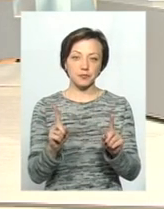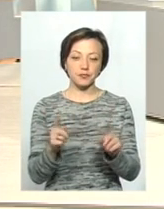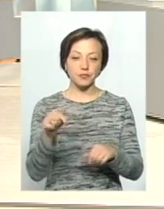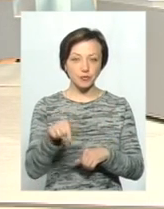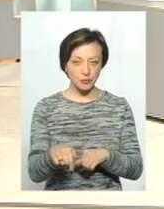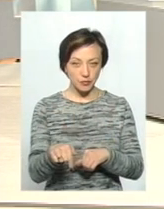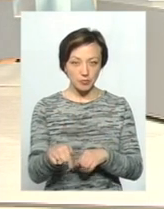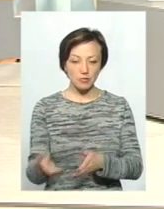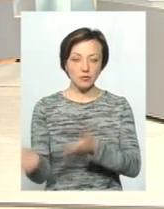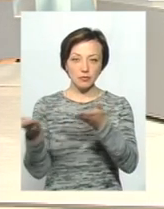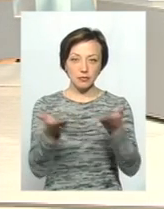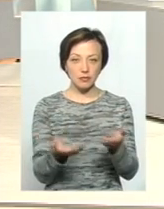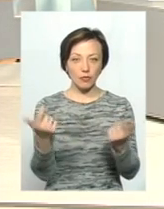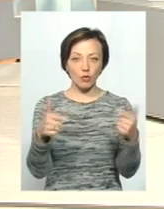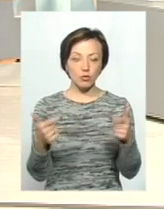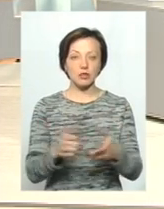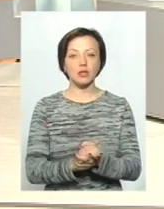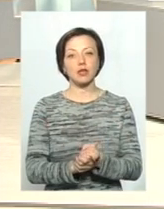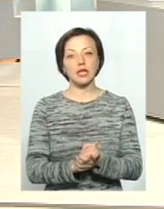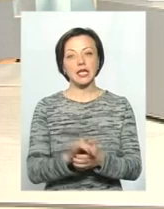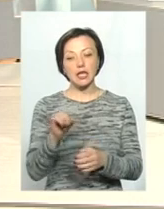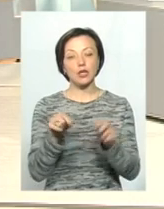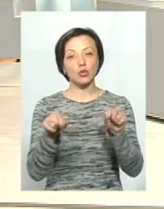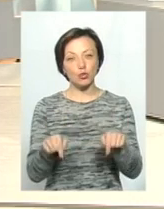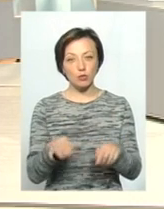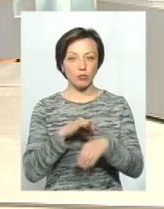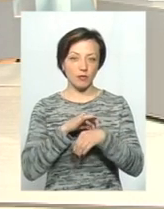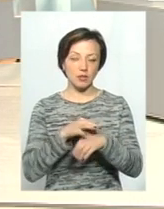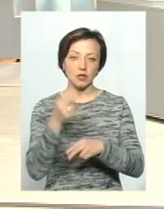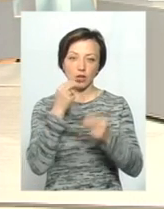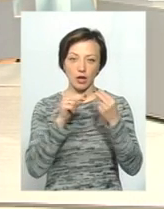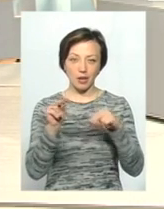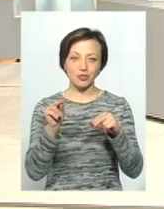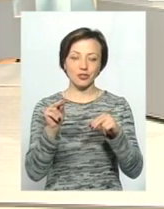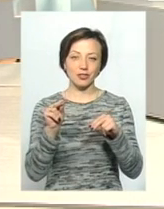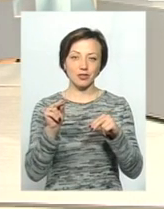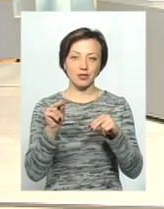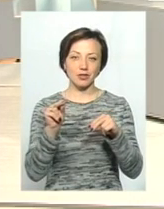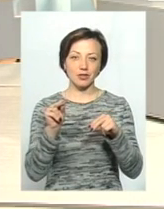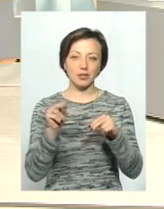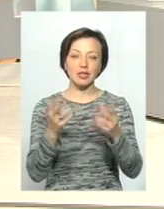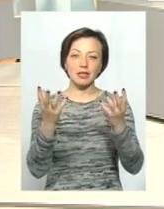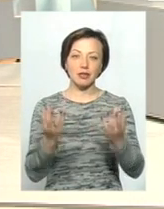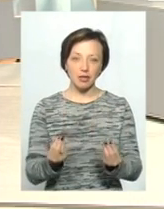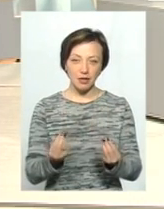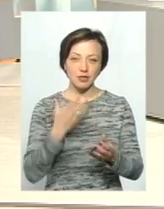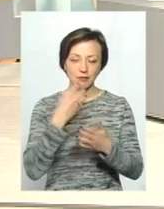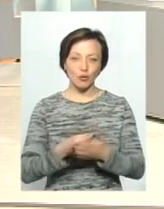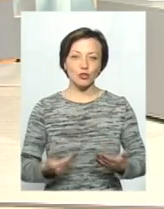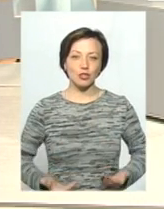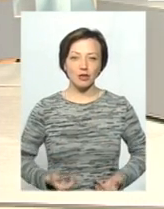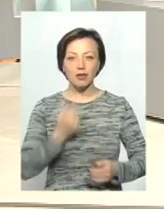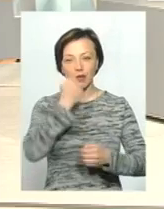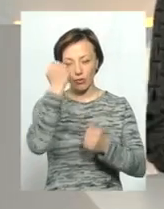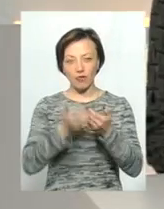сюди запросити гостей і саме тут провести найкращі дні свого життя.